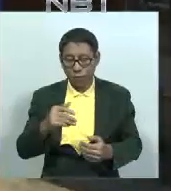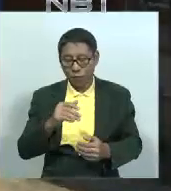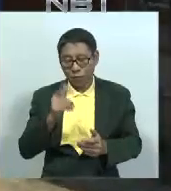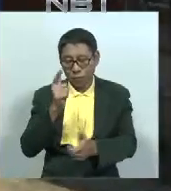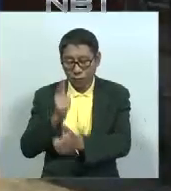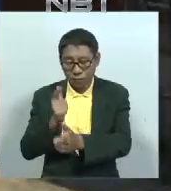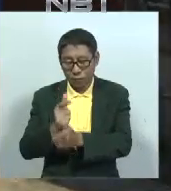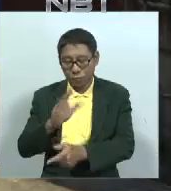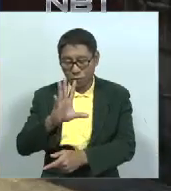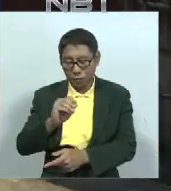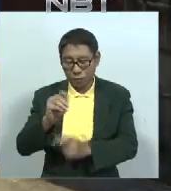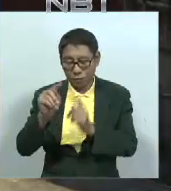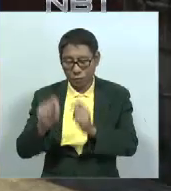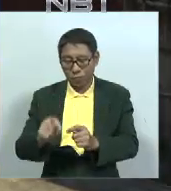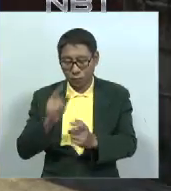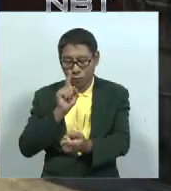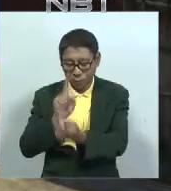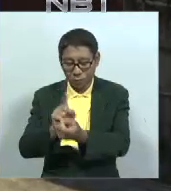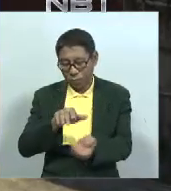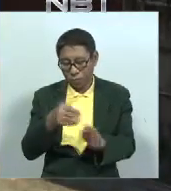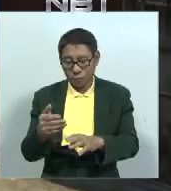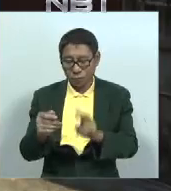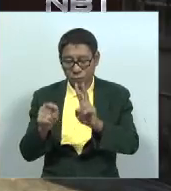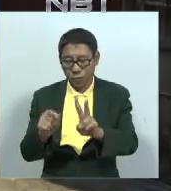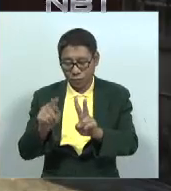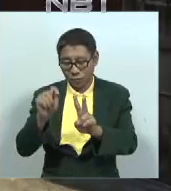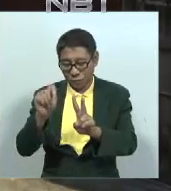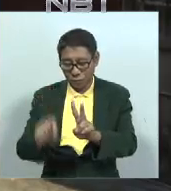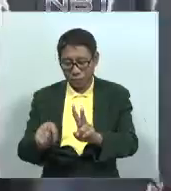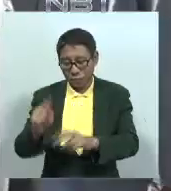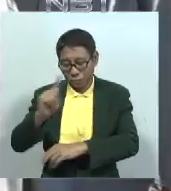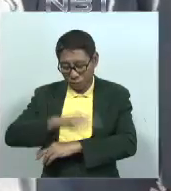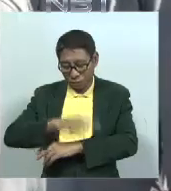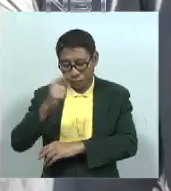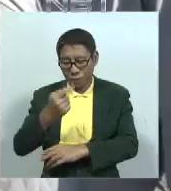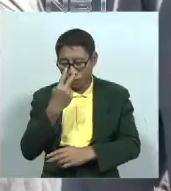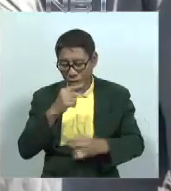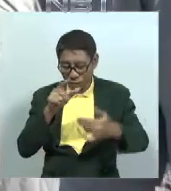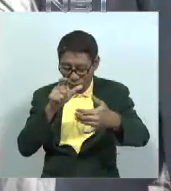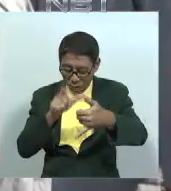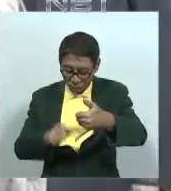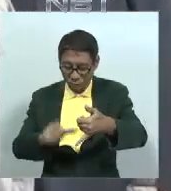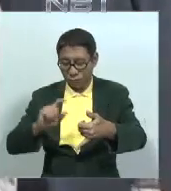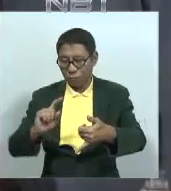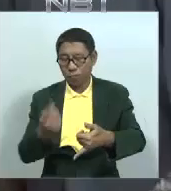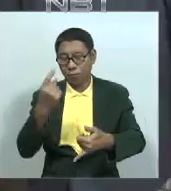ที่มีจำนวนน้อยกว่า50ตัวหากพบว่ามีการตายตั้งแต่2ตัวภายใน1วันเนี่ยนะคะให้ดูอาการอีกครั้งหนึ่งค่